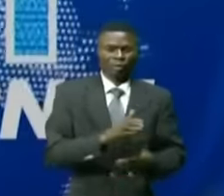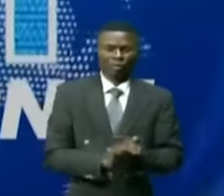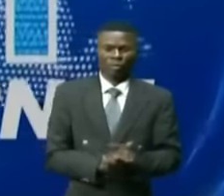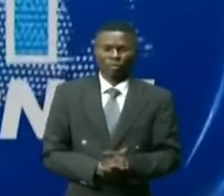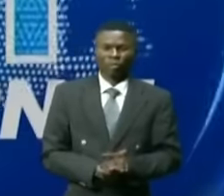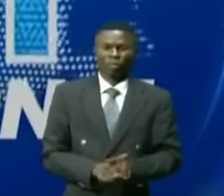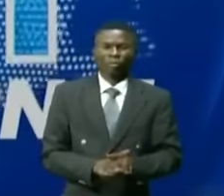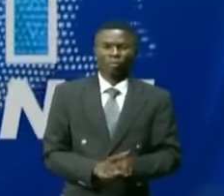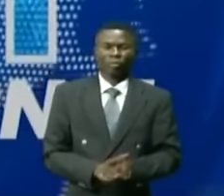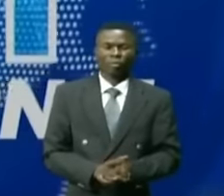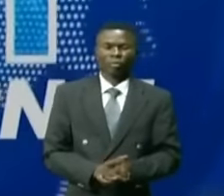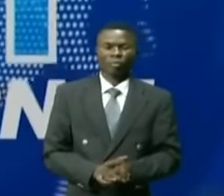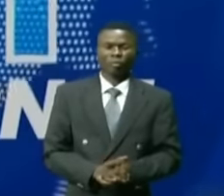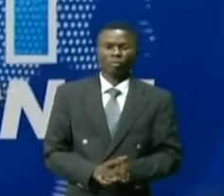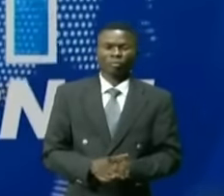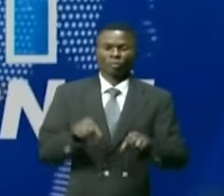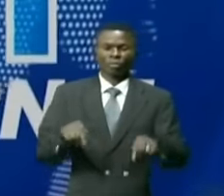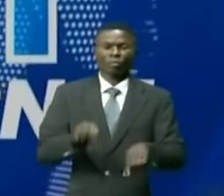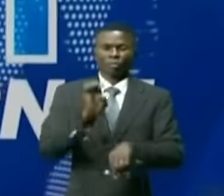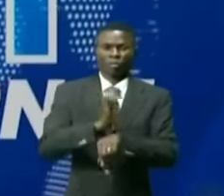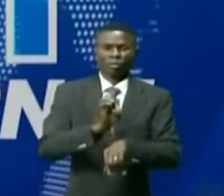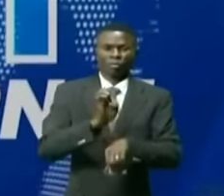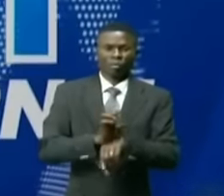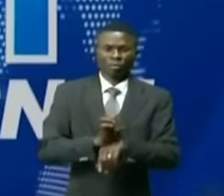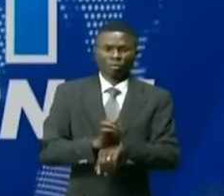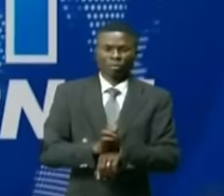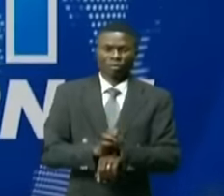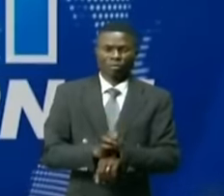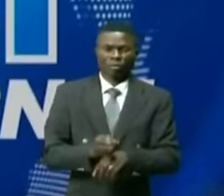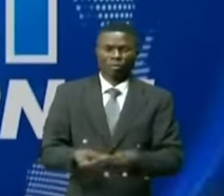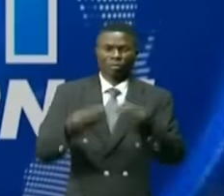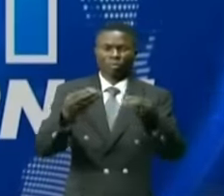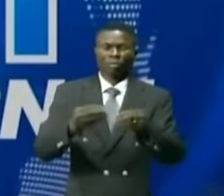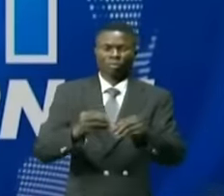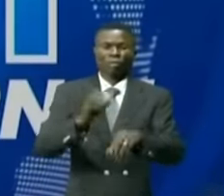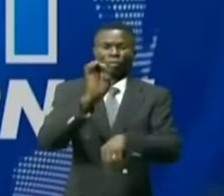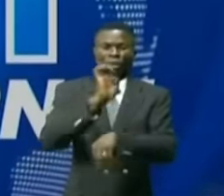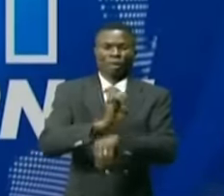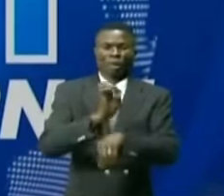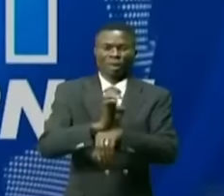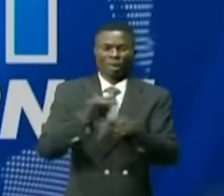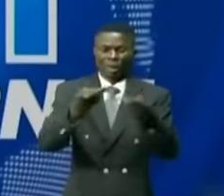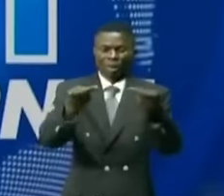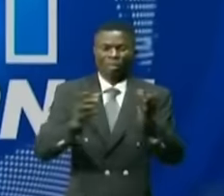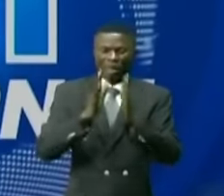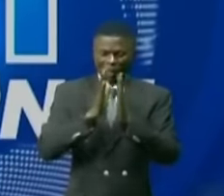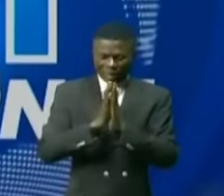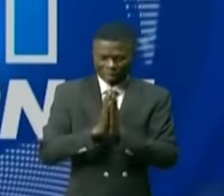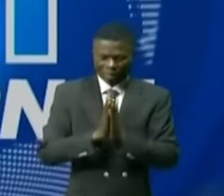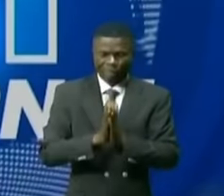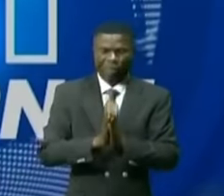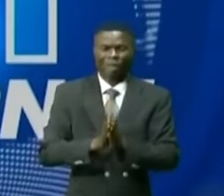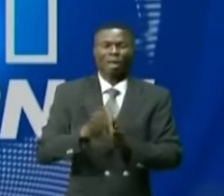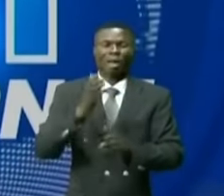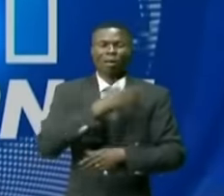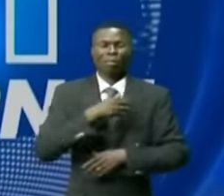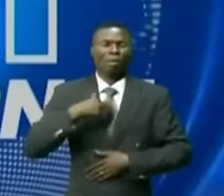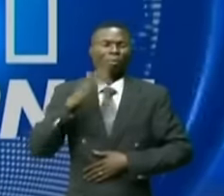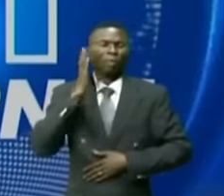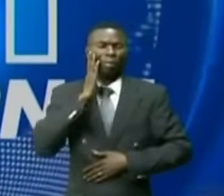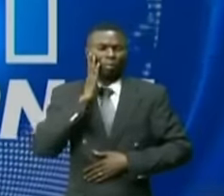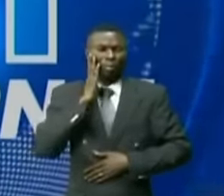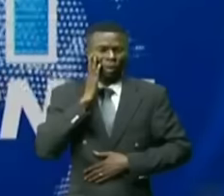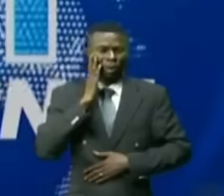On termine dans une grotte. Saint-Félix dispose d'une nouvelle grotte mariale à grande capacité. Ce lieu de